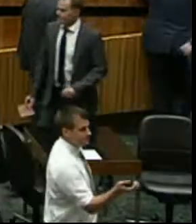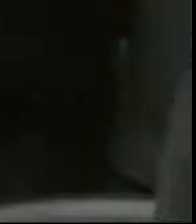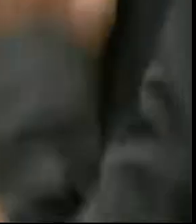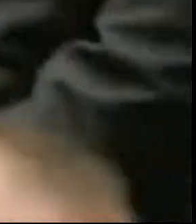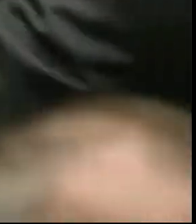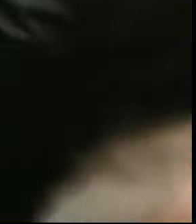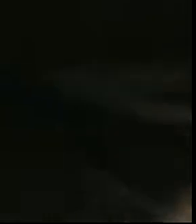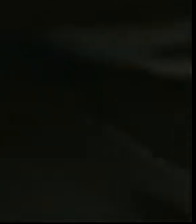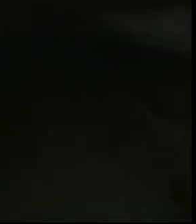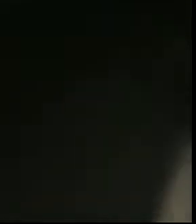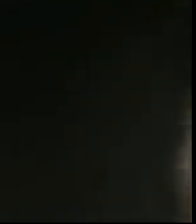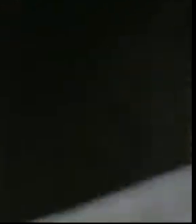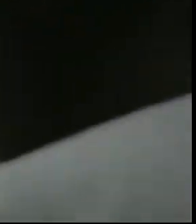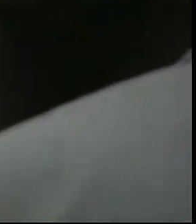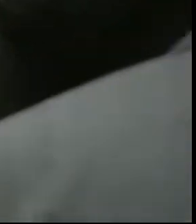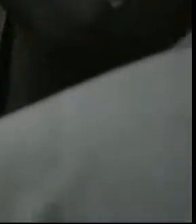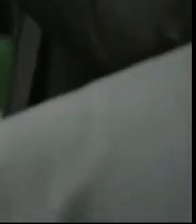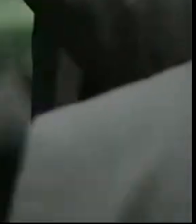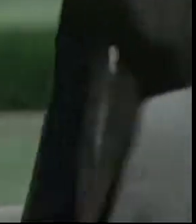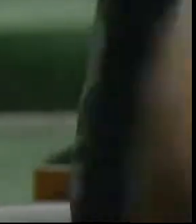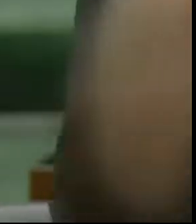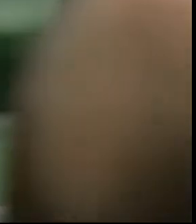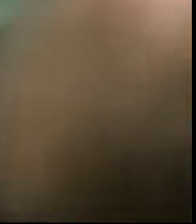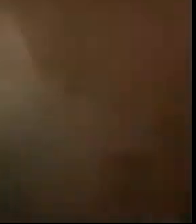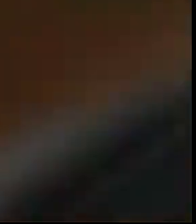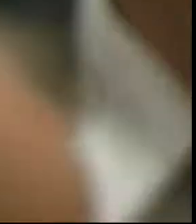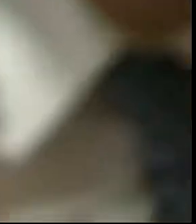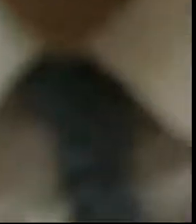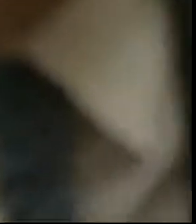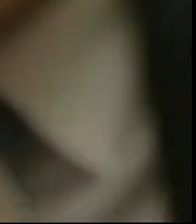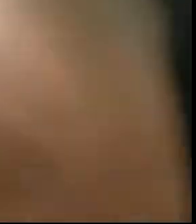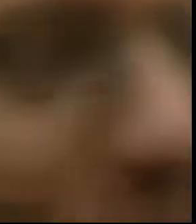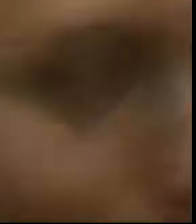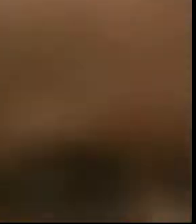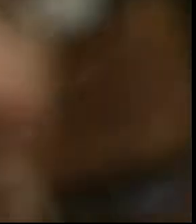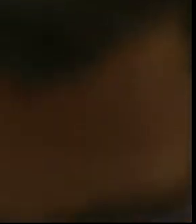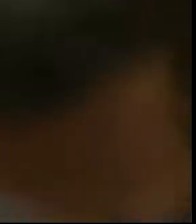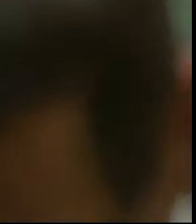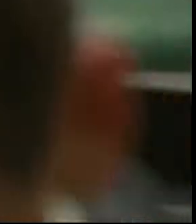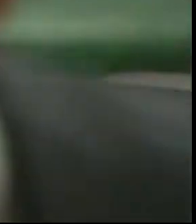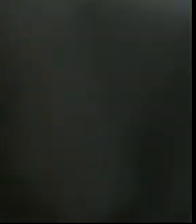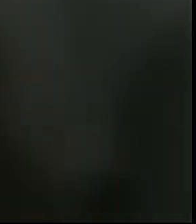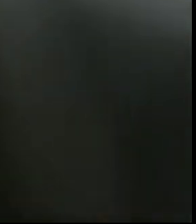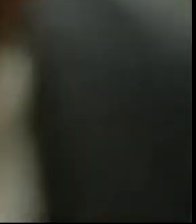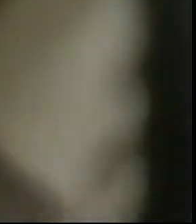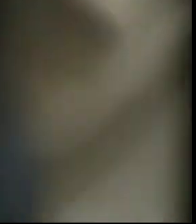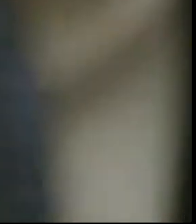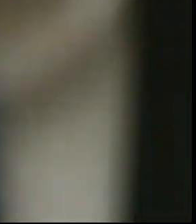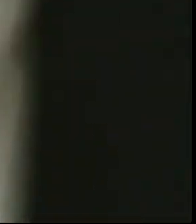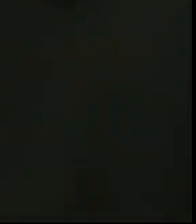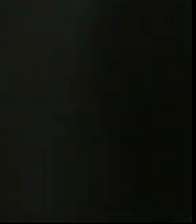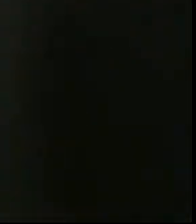Winzig, Wittmann, Wöginger, Wurm Gisela, Wurm Peter, Ilmatz,